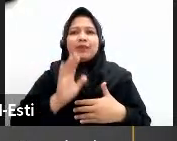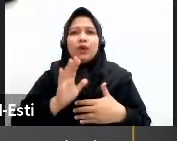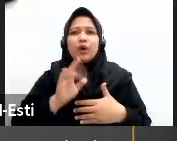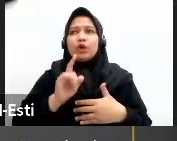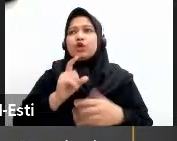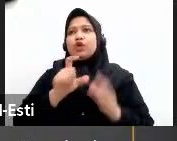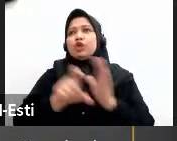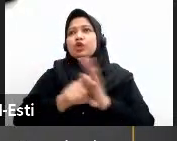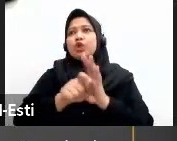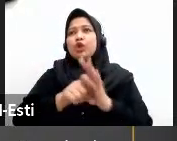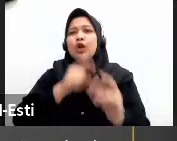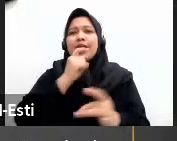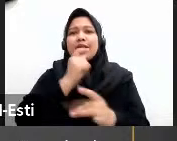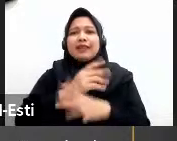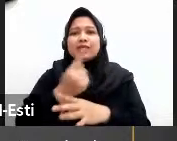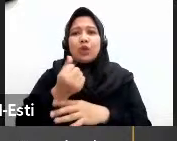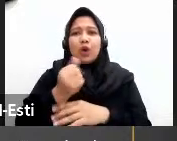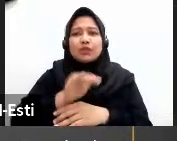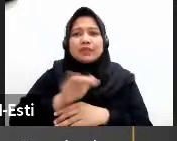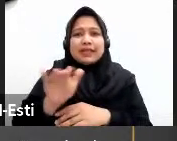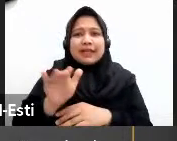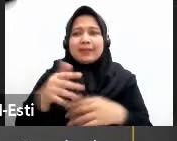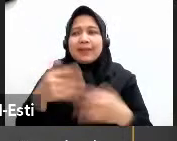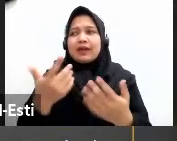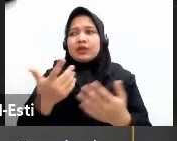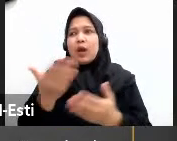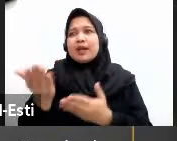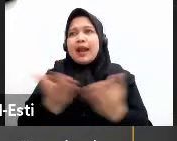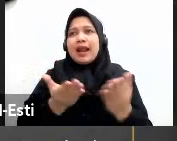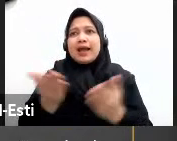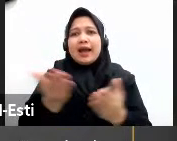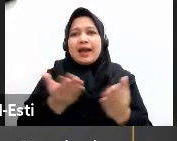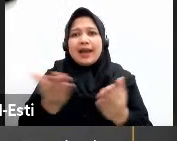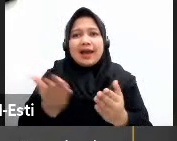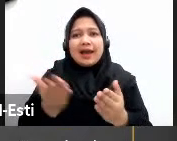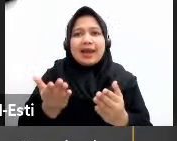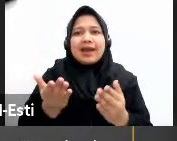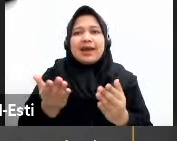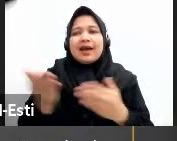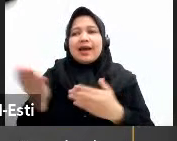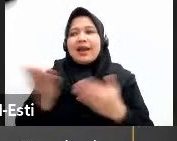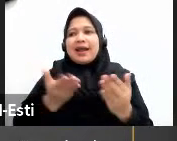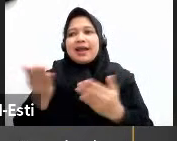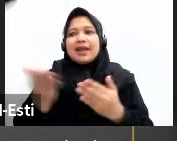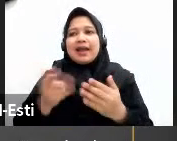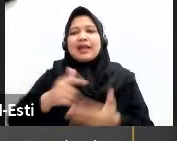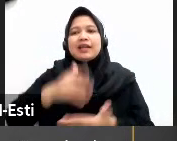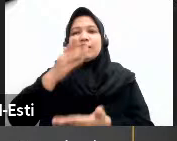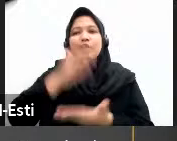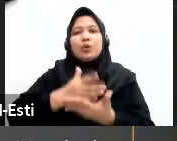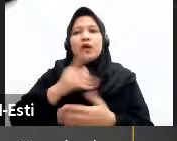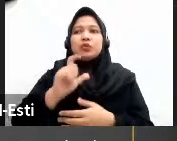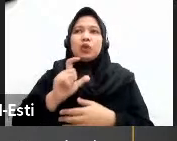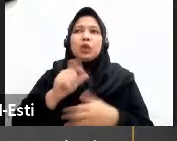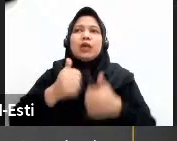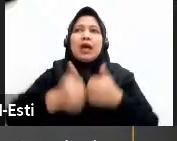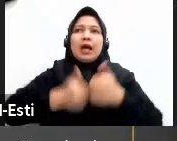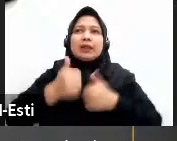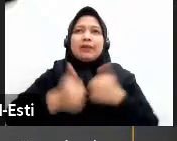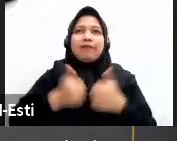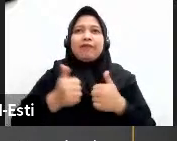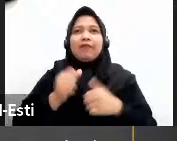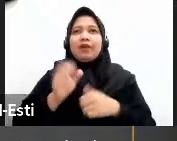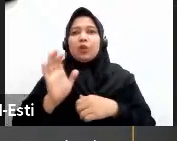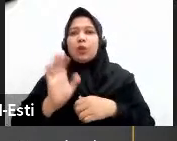ongkir ataupun apa namanya lain beberapa layanan itu adalah ditentukan dari seberapa misalnya aktif ataupun